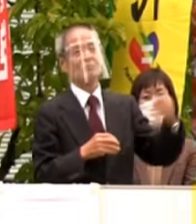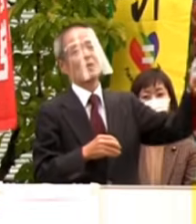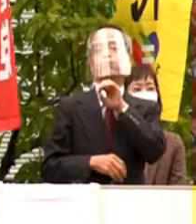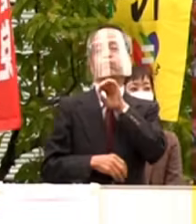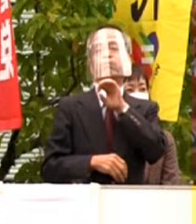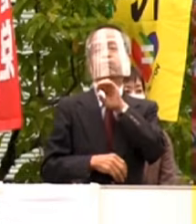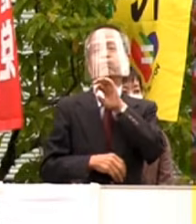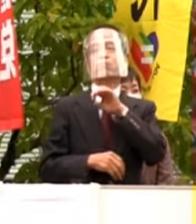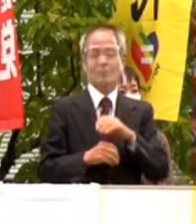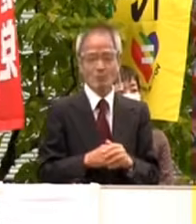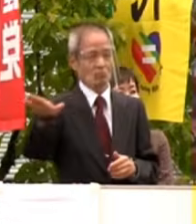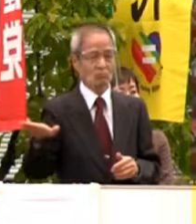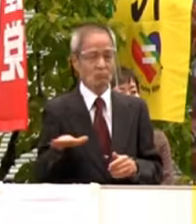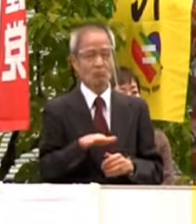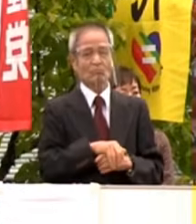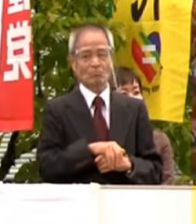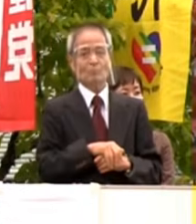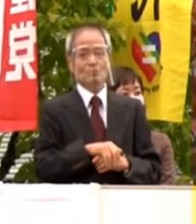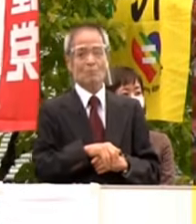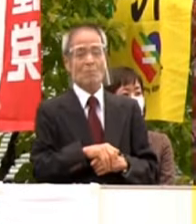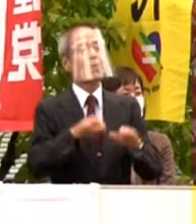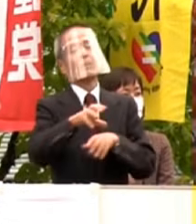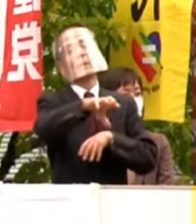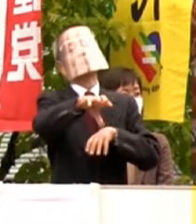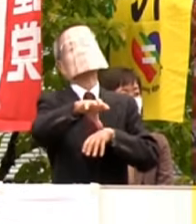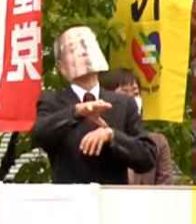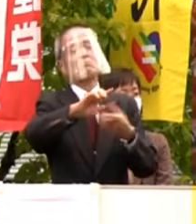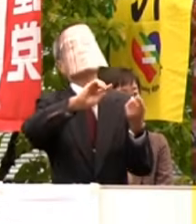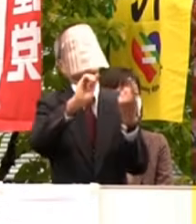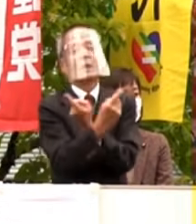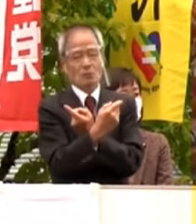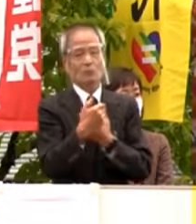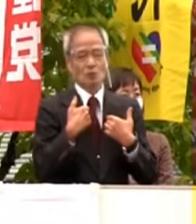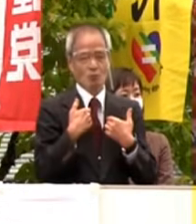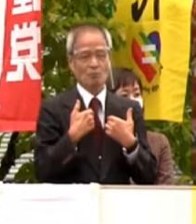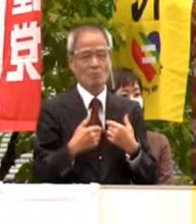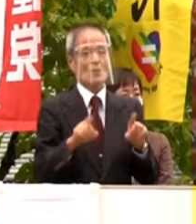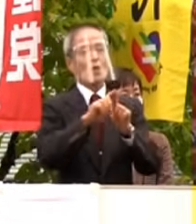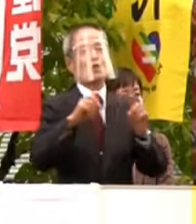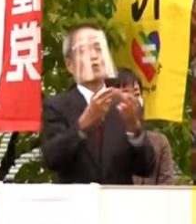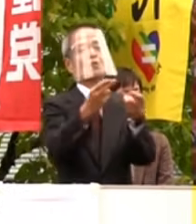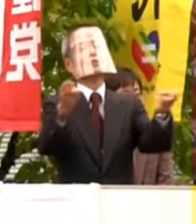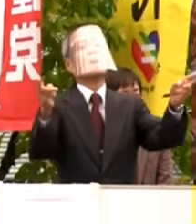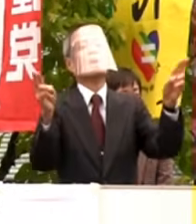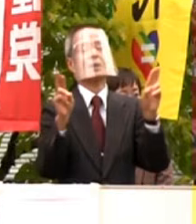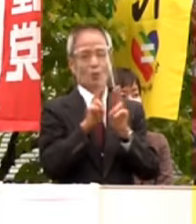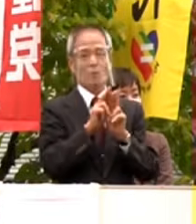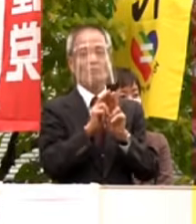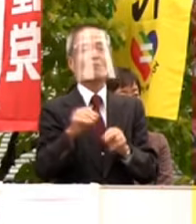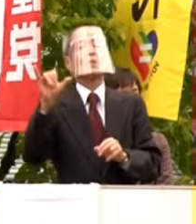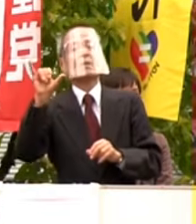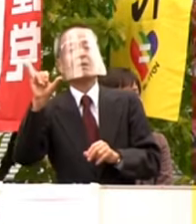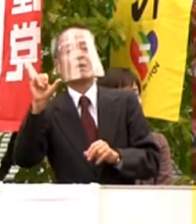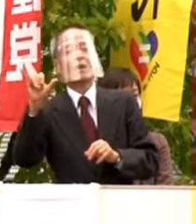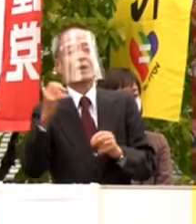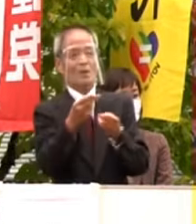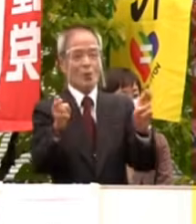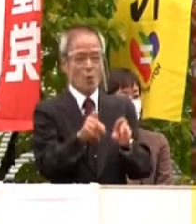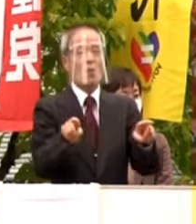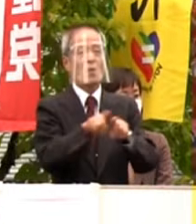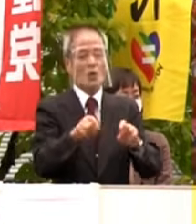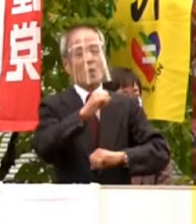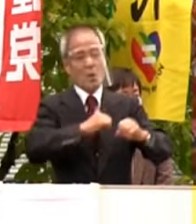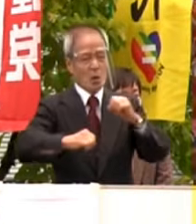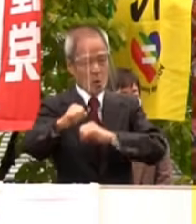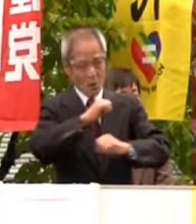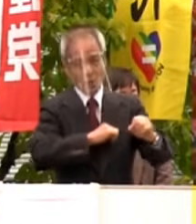ってました。じゃあ皆さん、ここは変えましょう。共産党伸ばしてください。野党共闘からしてください。池内沙織さん